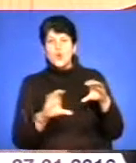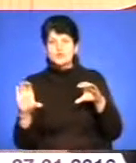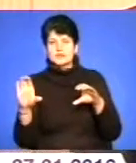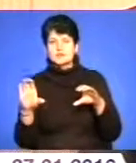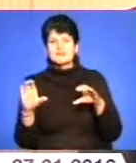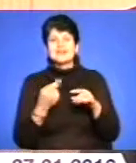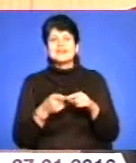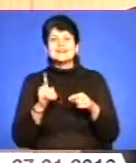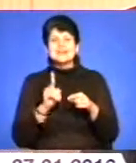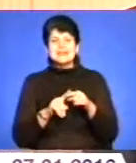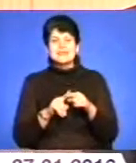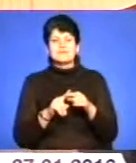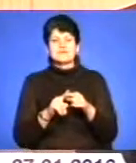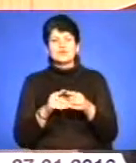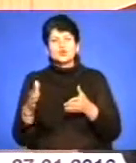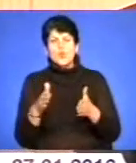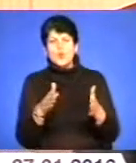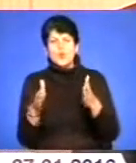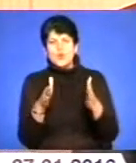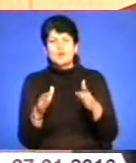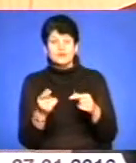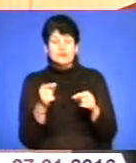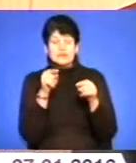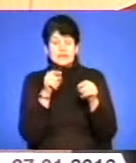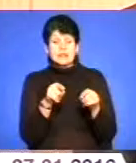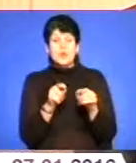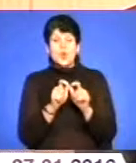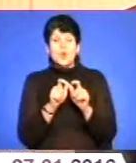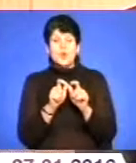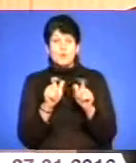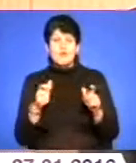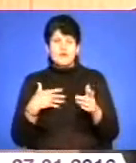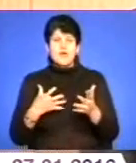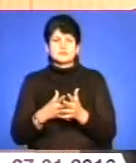це інфраструктура, дороги. Я б на такі об'єкти фінансував.